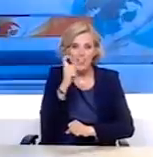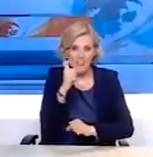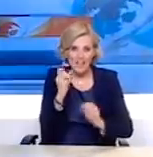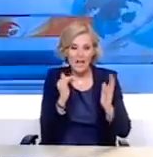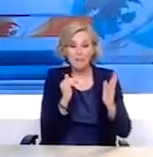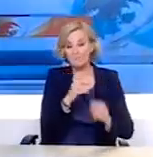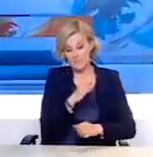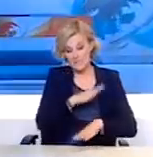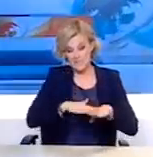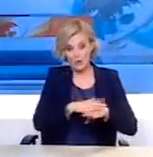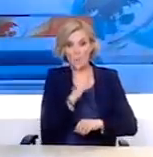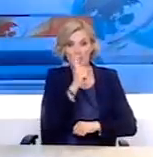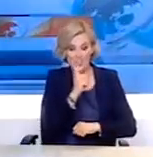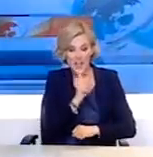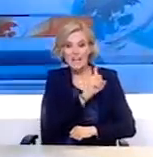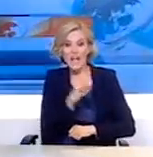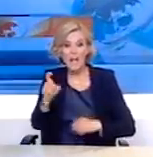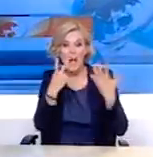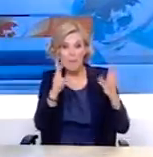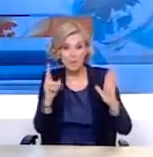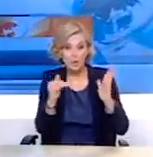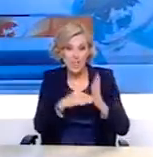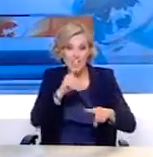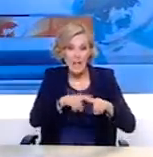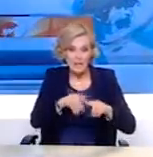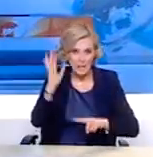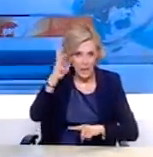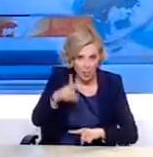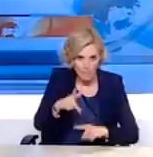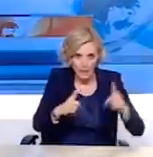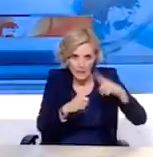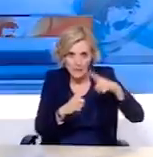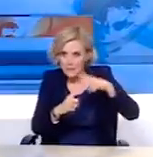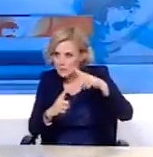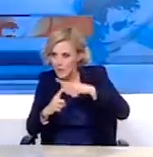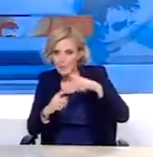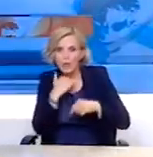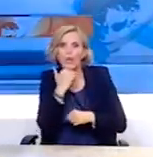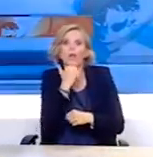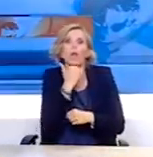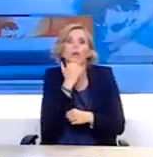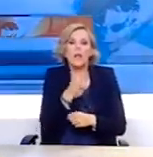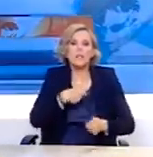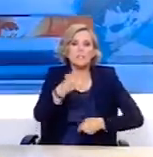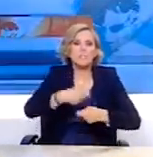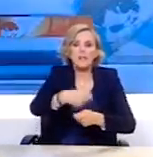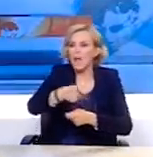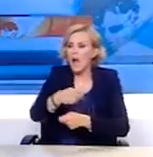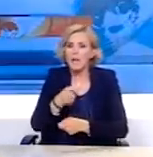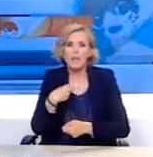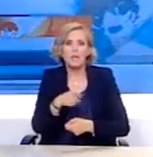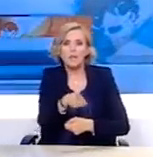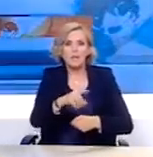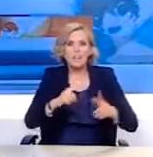10 εκατομμύρια 700.000 Έλληνες κάθε μέρα. Πρώτον, αδύνατον και δεύτερον, λάθος πατάλη των πόρων. Ο